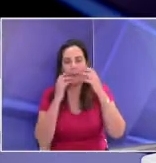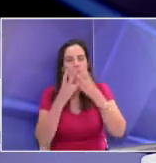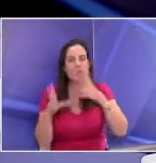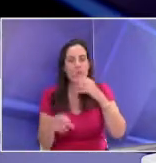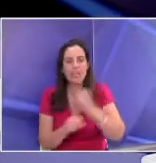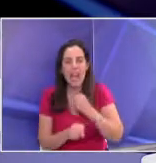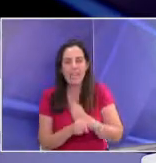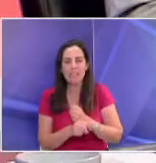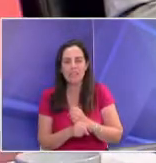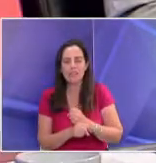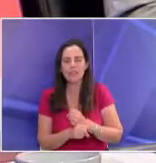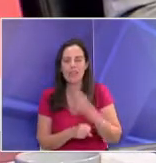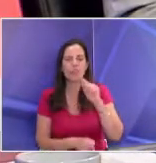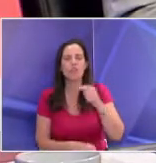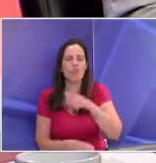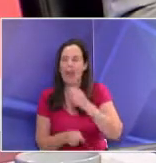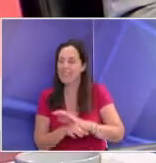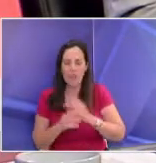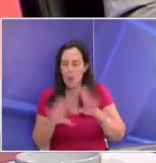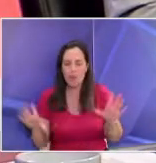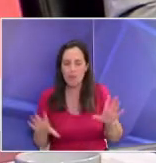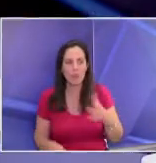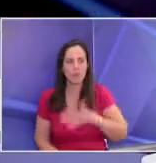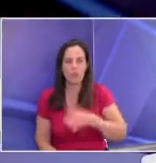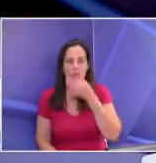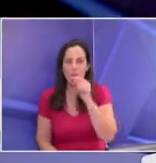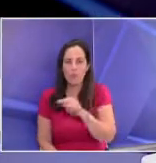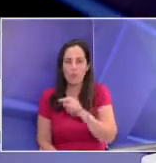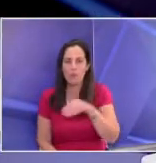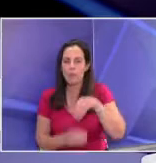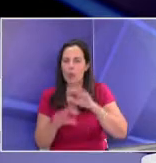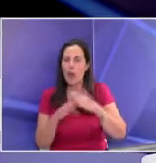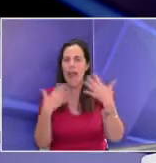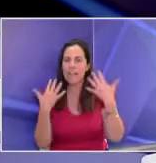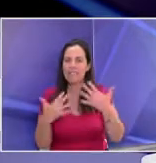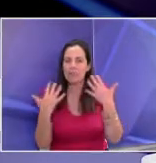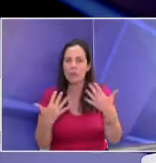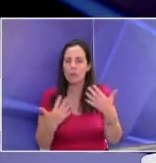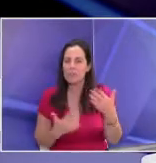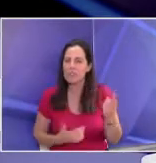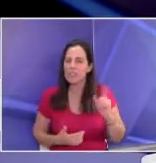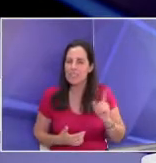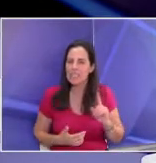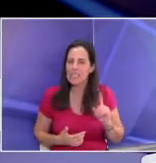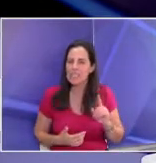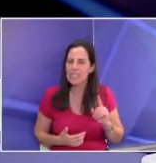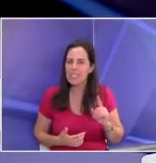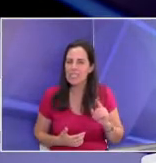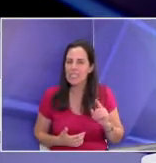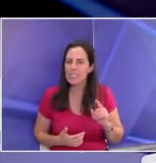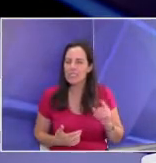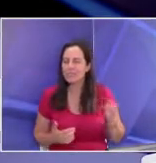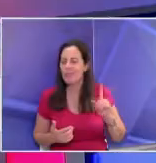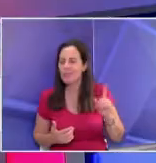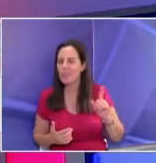מה הוא יעשה, יתפרו אותו. בדיוק. זה לא משנה. עכשיו אני רוצה לשאול אותך שאלה, בתוך כן. כל הסיפור הזה, זה לא עוד בחופש הדיבור,